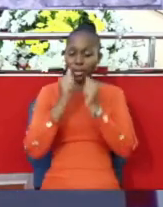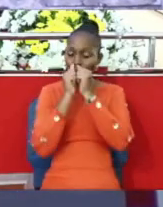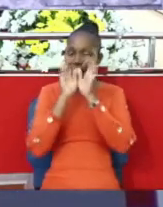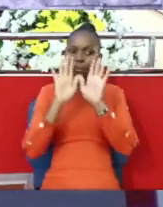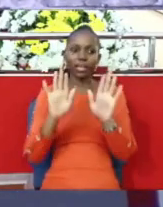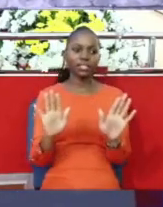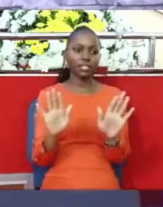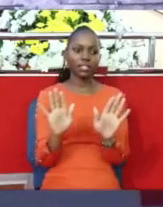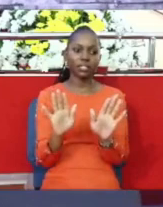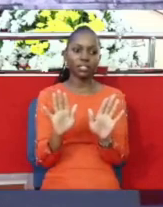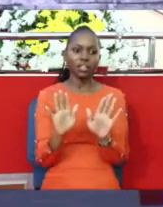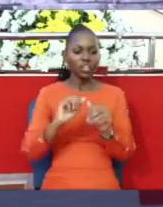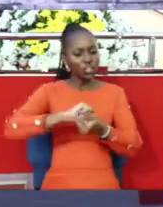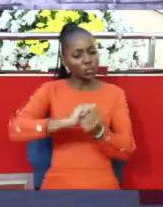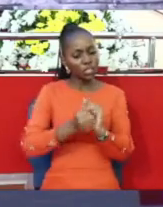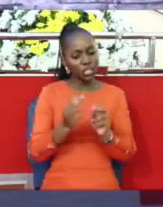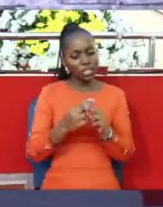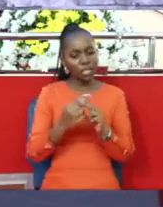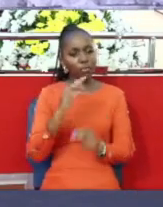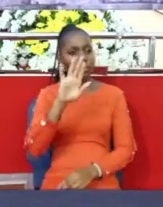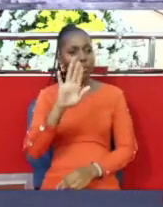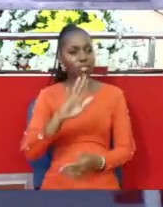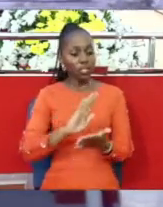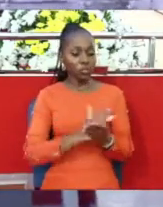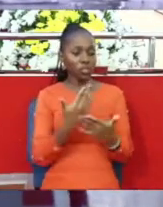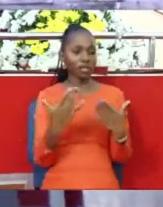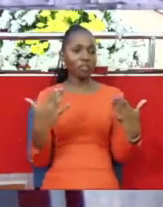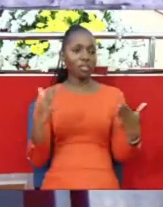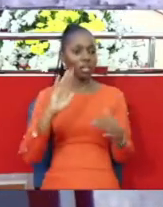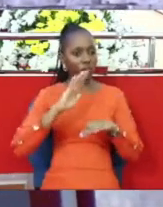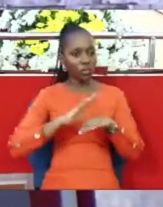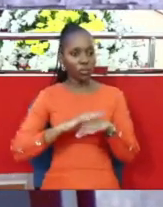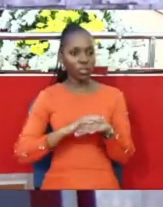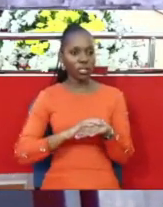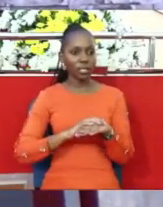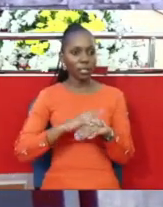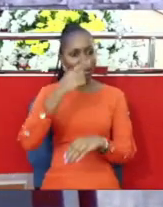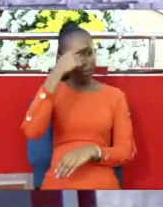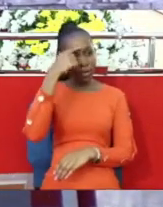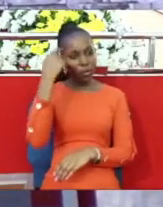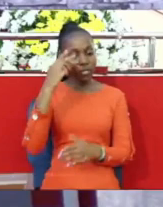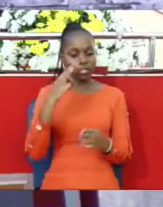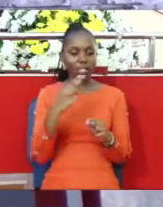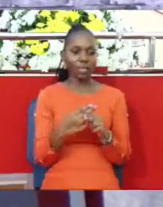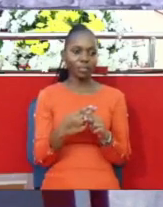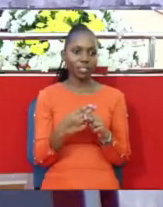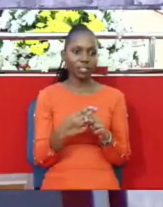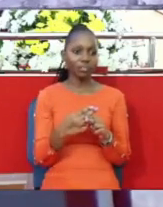You change your name into something. Aha, ubadilishe jina lako kuwa kitu. Names. Kwa sababu majina. Names.